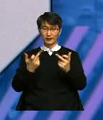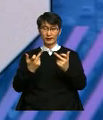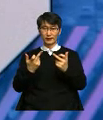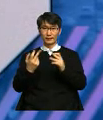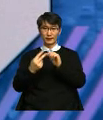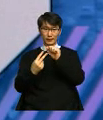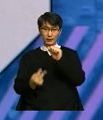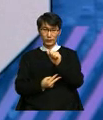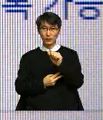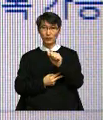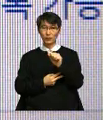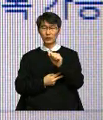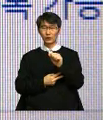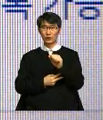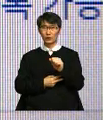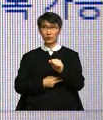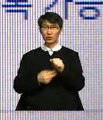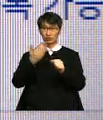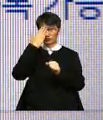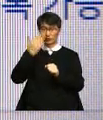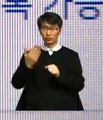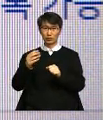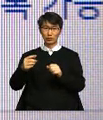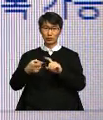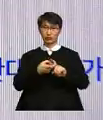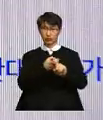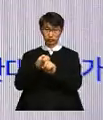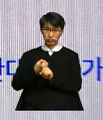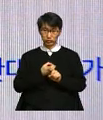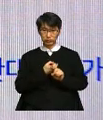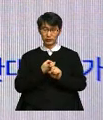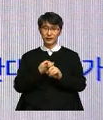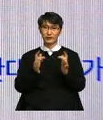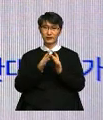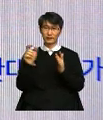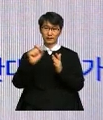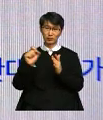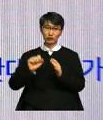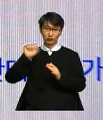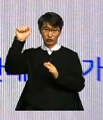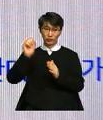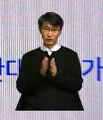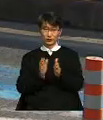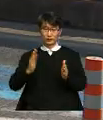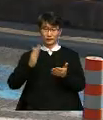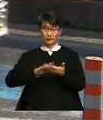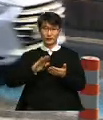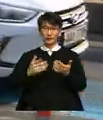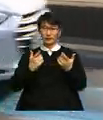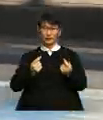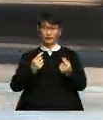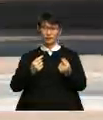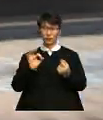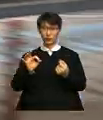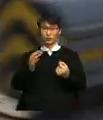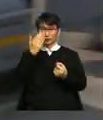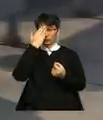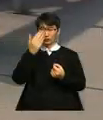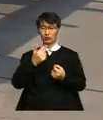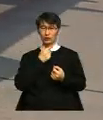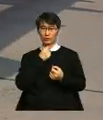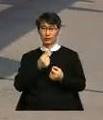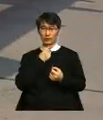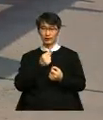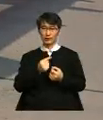무료화 범시민추진위원회가 발족하고 온라인 서명운동도 시작됐습니다. 이처럼 통행료 무료화를